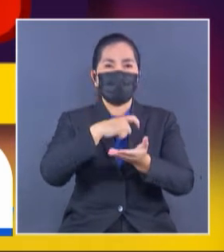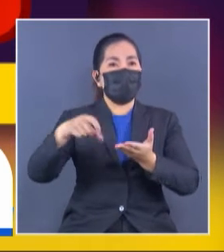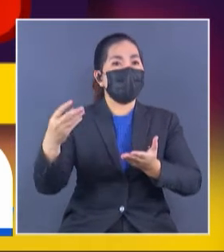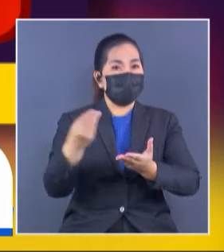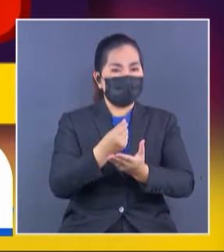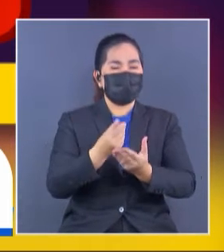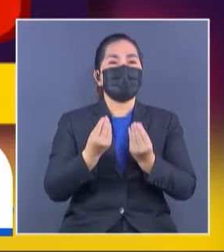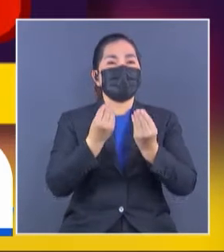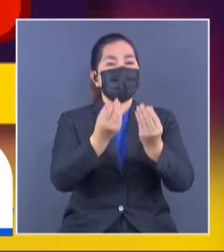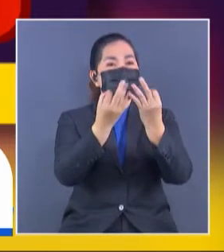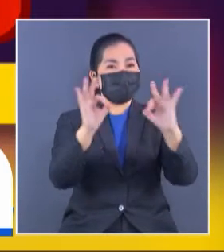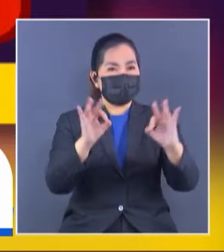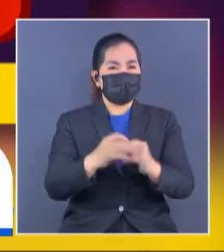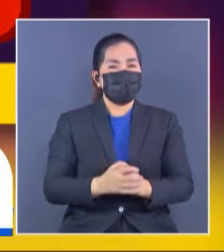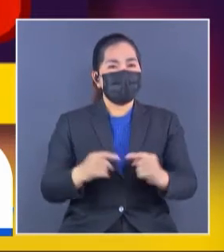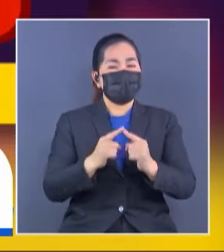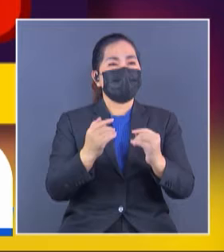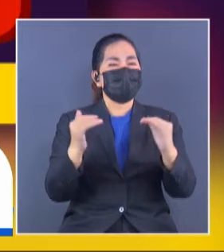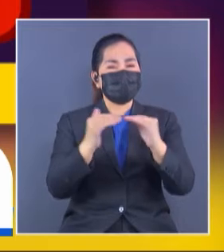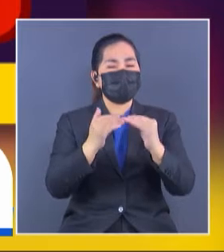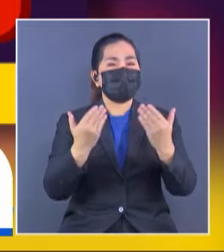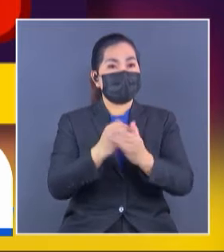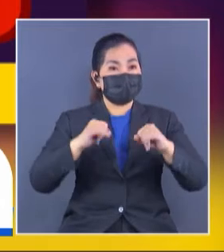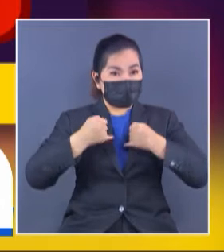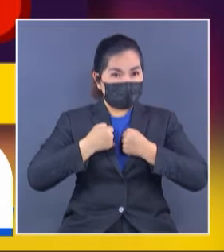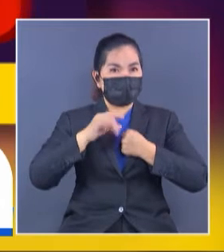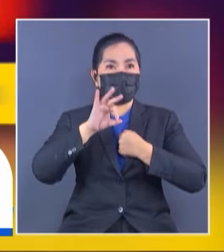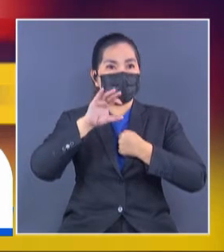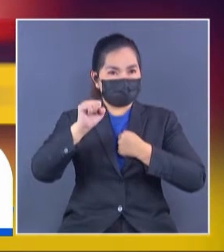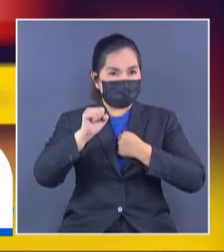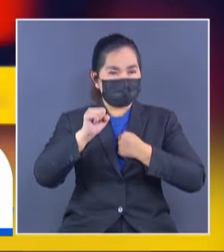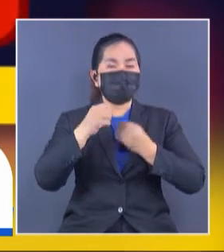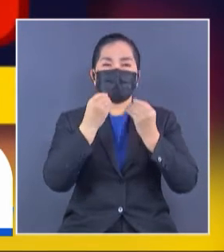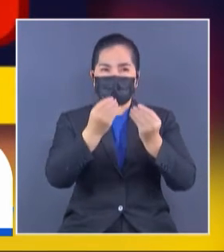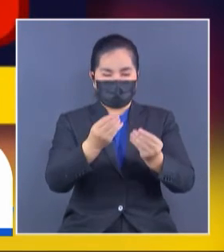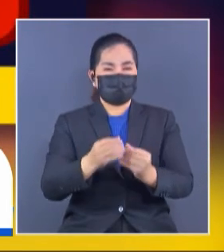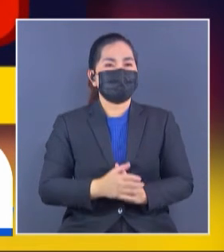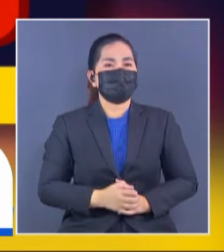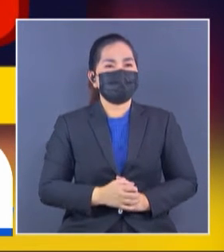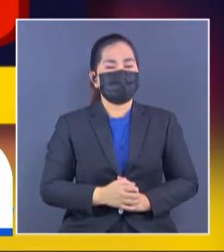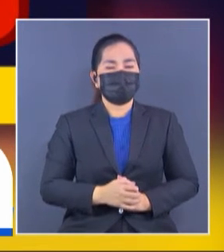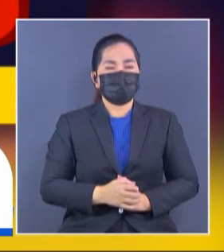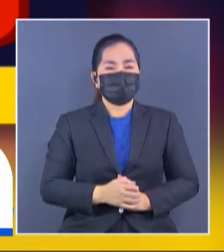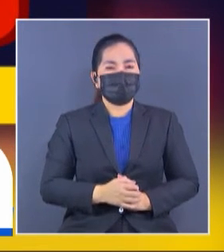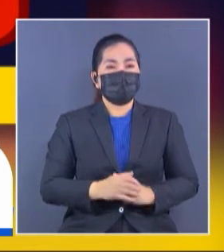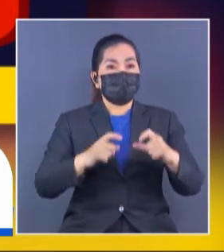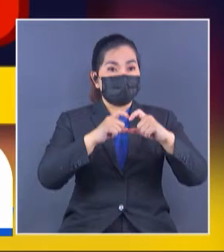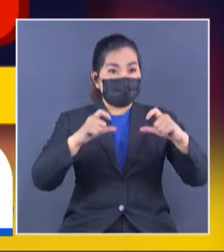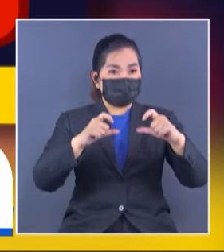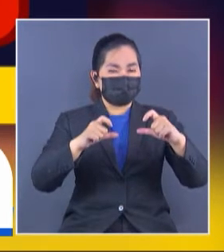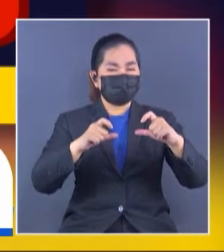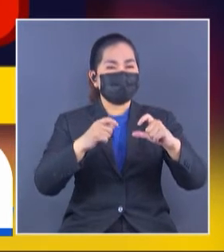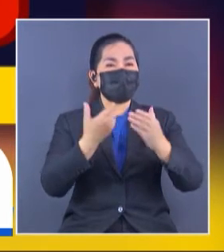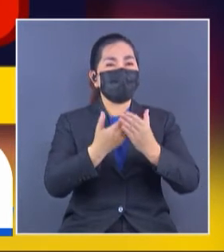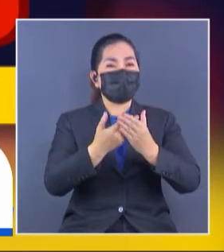รัฐเลยฟรีค่าธรรมเนียมโอนกรรมสิทธิ์สูงสุด 9แสนบาทต่อรายการพร้อมกันนะครับรับบัตรกำนัลมูลค่า